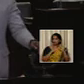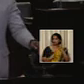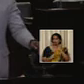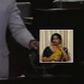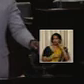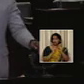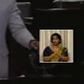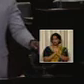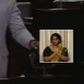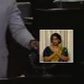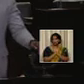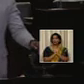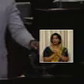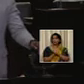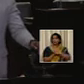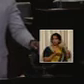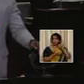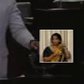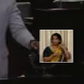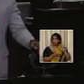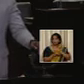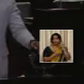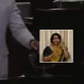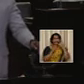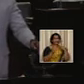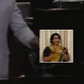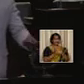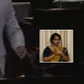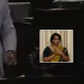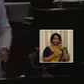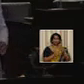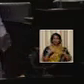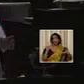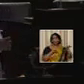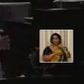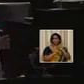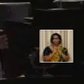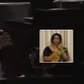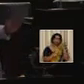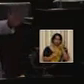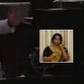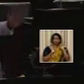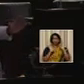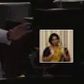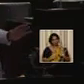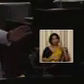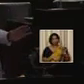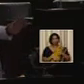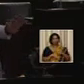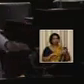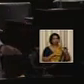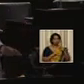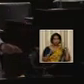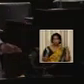ශ්‍රමිකයන් ප්‍රමාණයක් ගිහිල්ලා ඔවුන් යන්නේ විසිට වීසාකට ගිහිල්ලා ඔවුන් ඇවිද ඇවිද ඉඳලා කොහොම හරි රස්සාවක් හොයා ගන්නවා හැබැයි මේ අතරතුර මොකක්